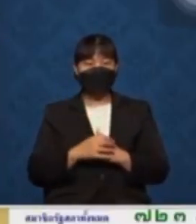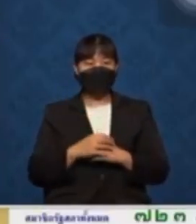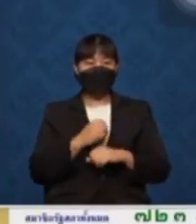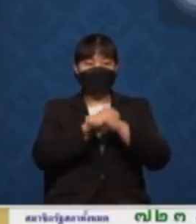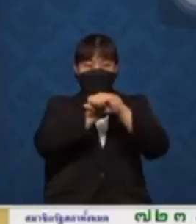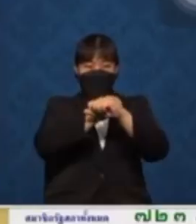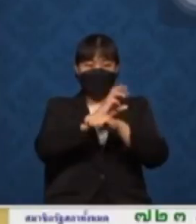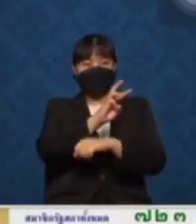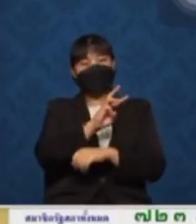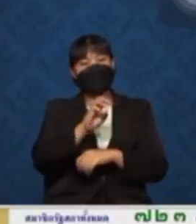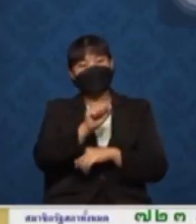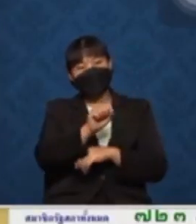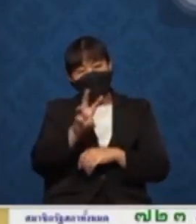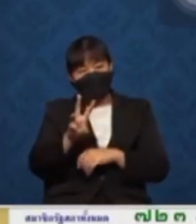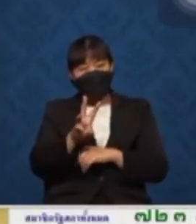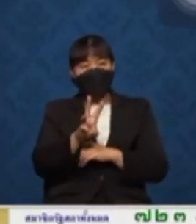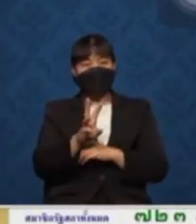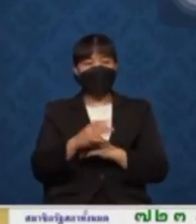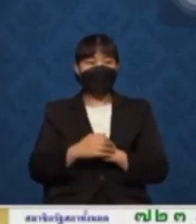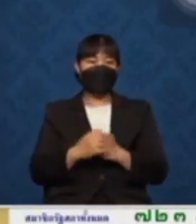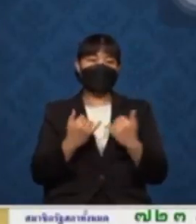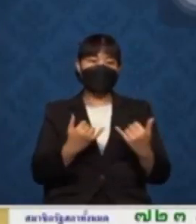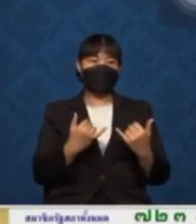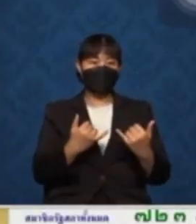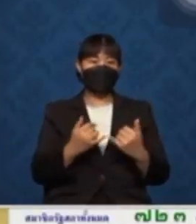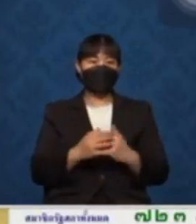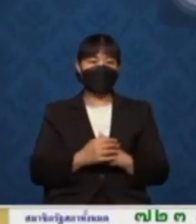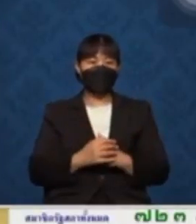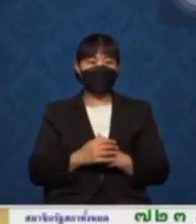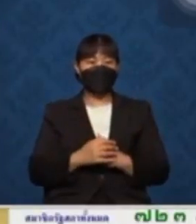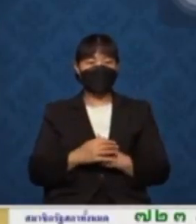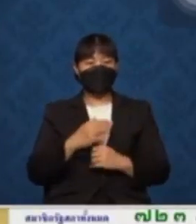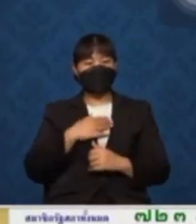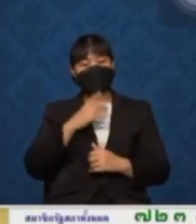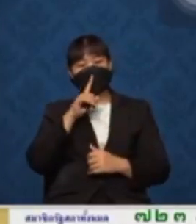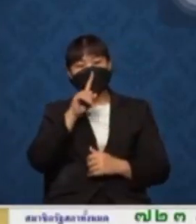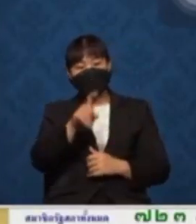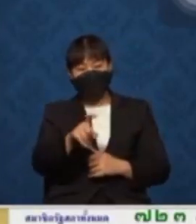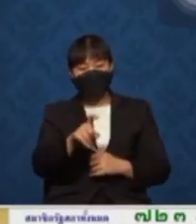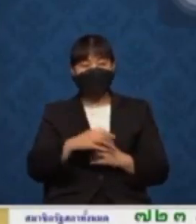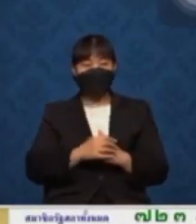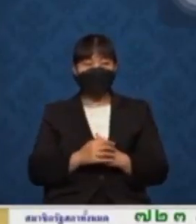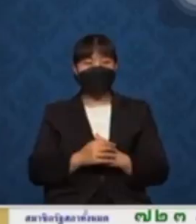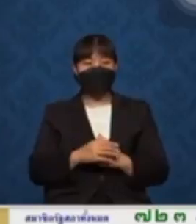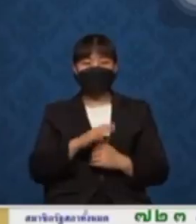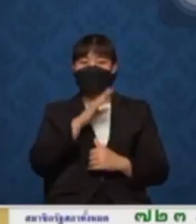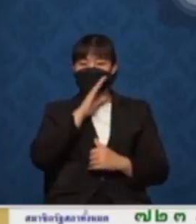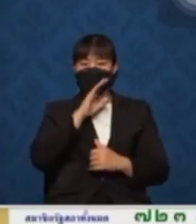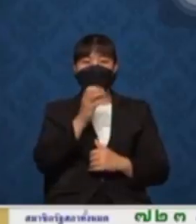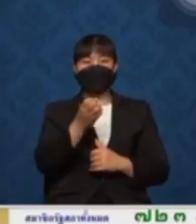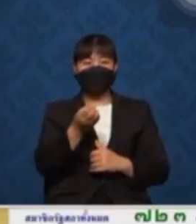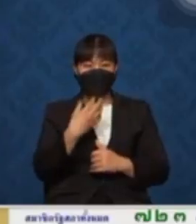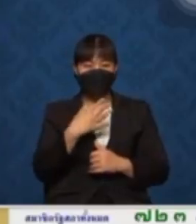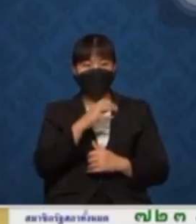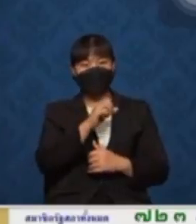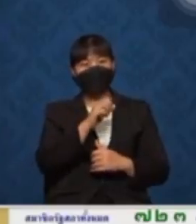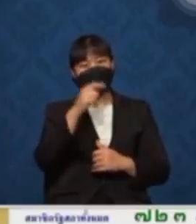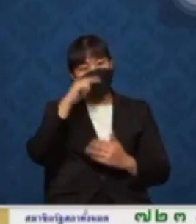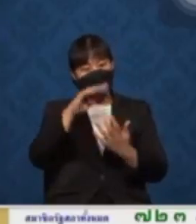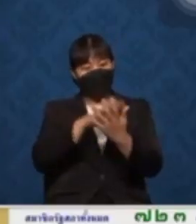ฒิสภาในรูปแบบที่เป็นอยู่ปัจจุบันผมขออนุญาตตั้งคำถามถึงความจริงใจของท่านเพราะถ้าเกิดท่านอ้างนะครับว่าประเทศเราต้องมีสว.เ